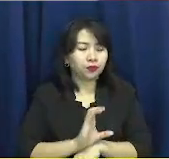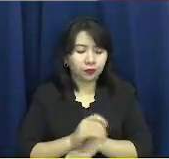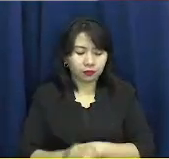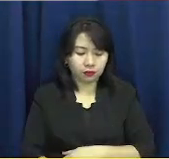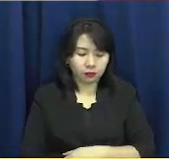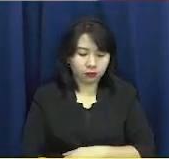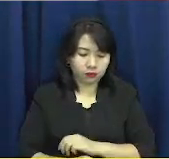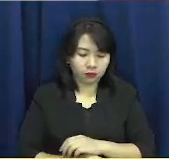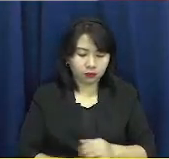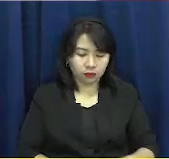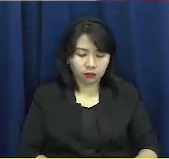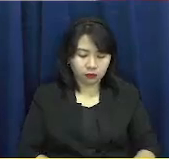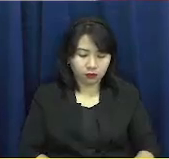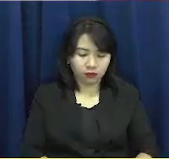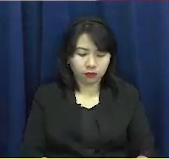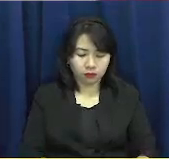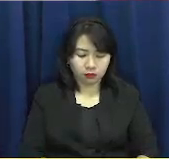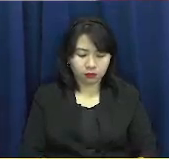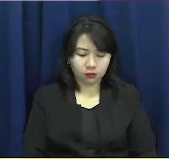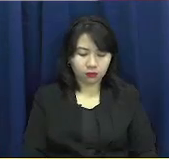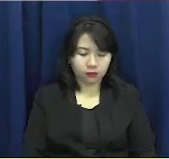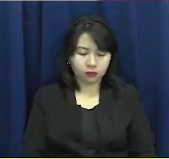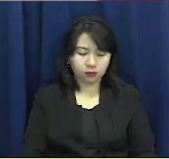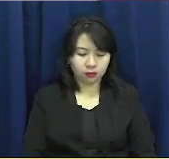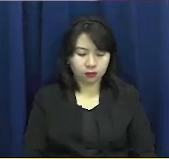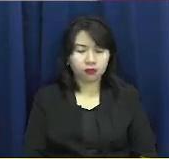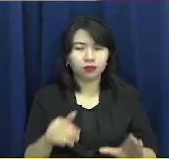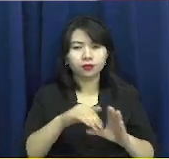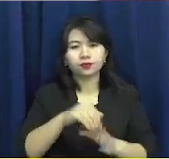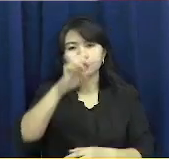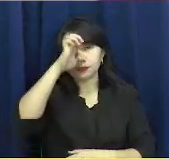natin. Last passage po ito. Ephesians.